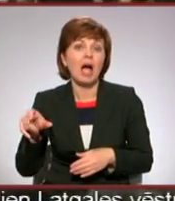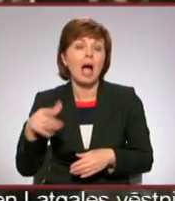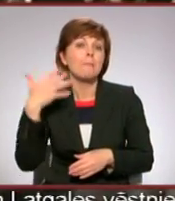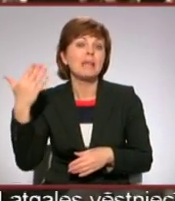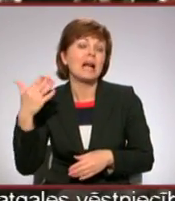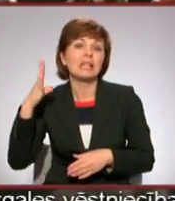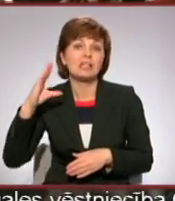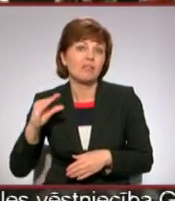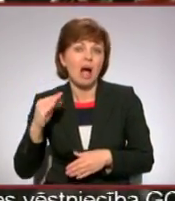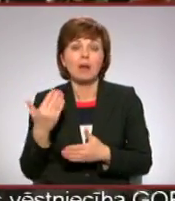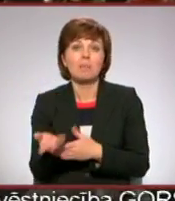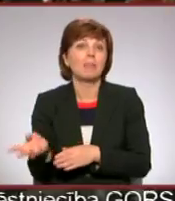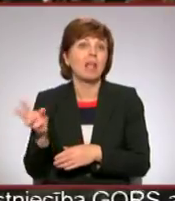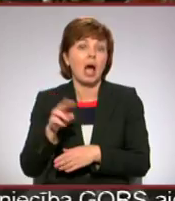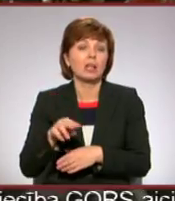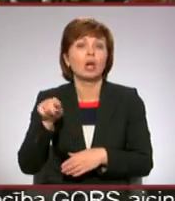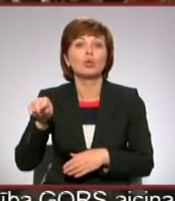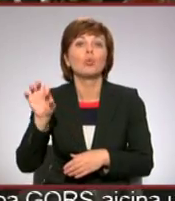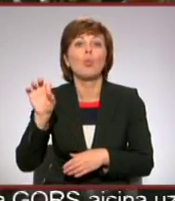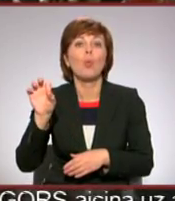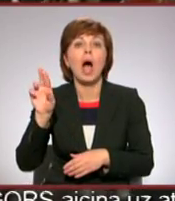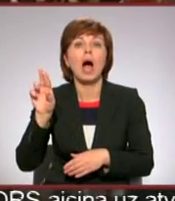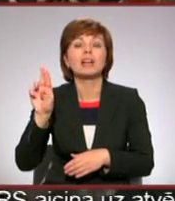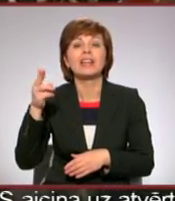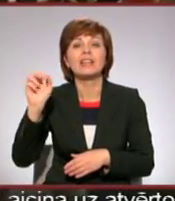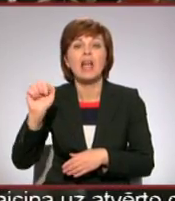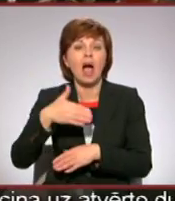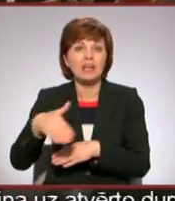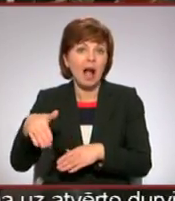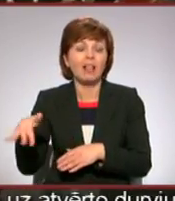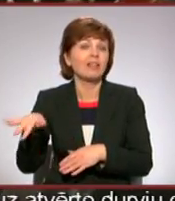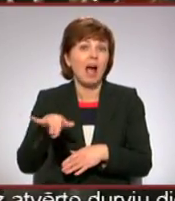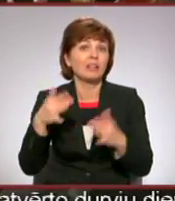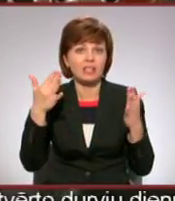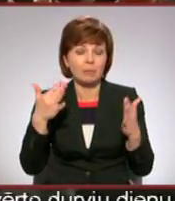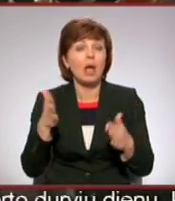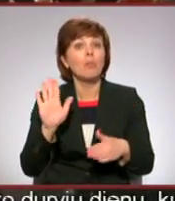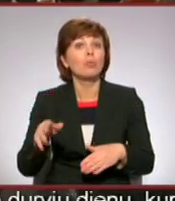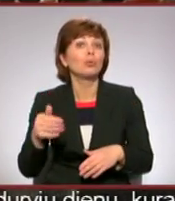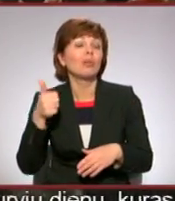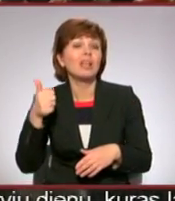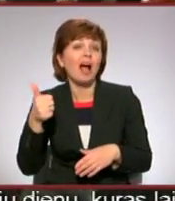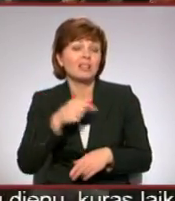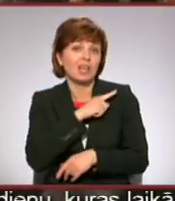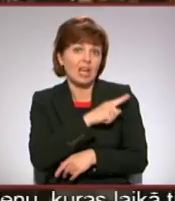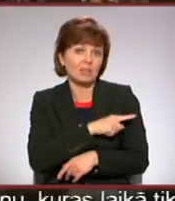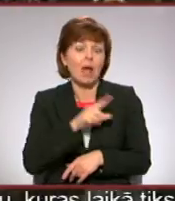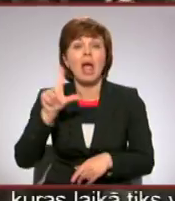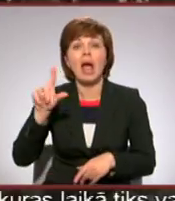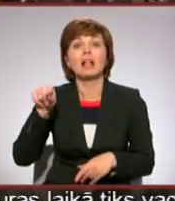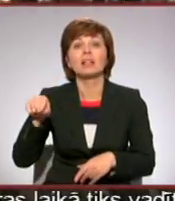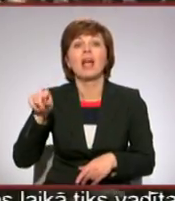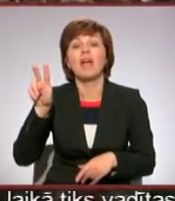vakarā neatnāk uz torņi jau un nepiedalās mūsu ceremonijā, viņiem būs lieliski iespēja turpat jūsu ēterā LTV1